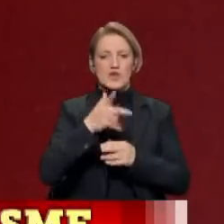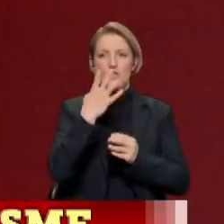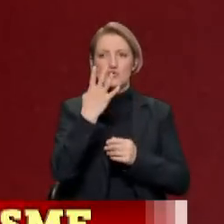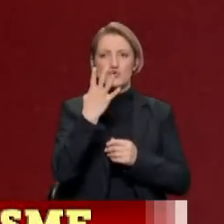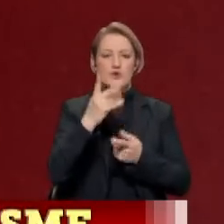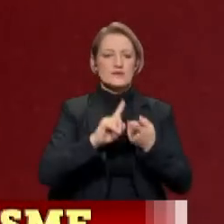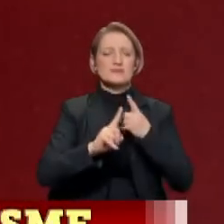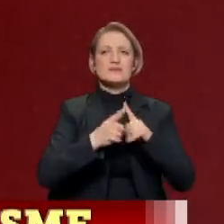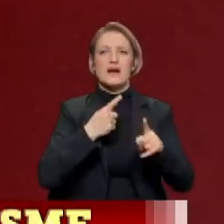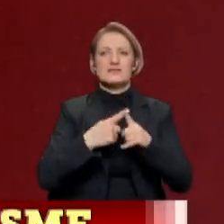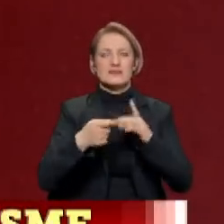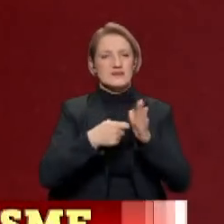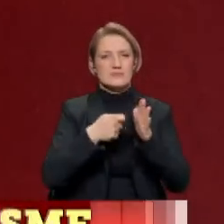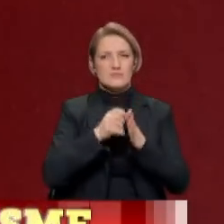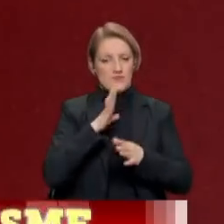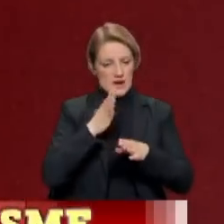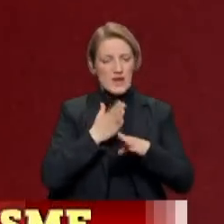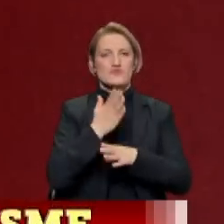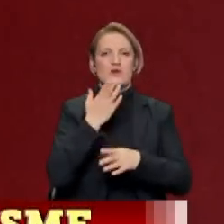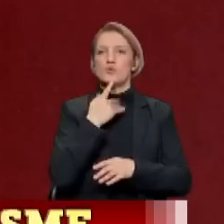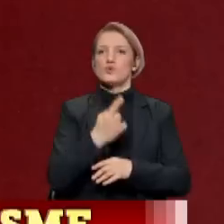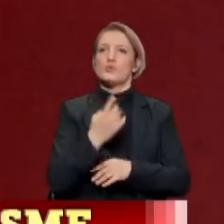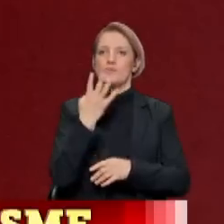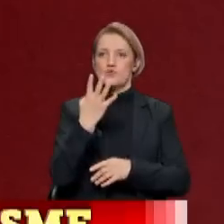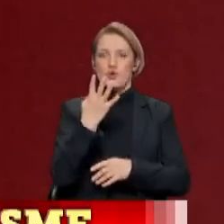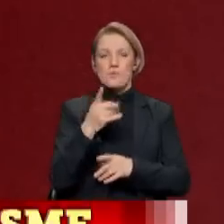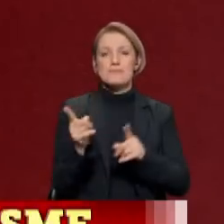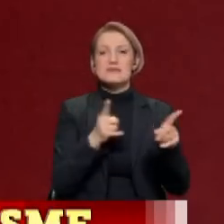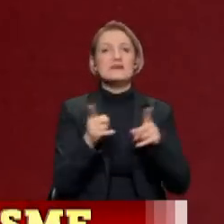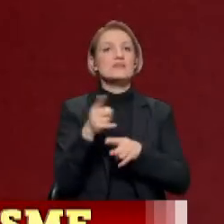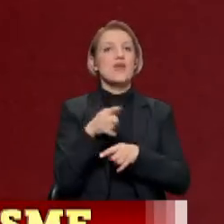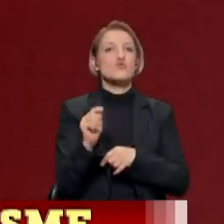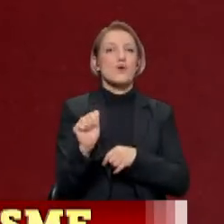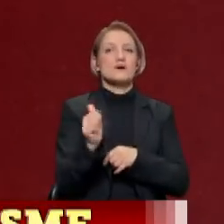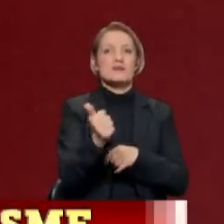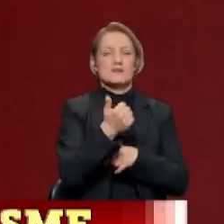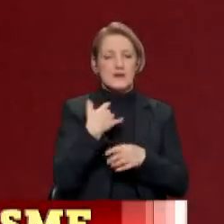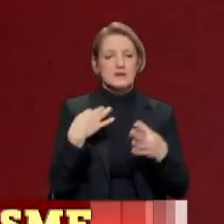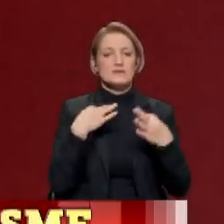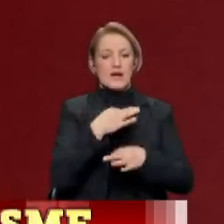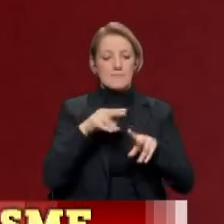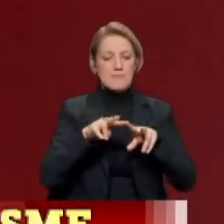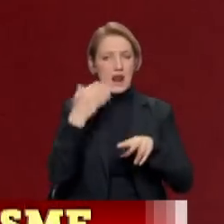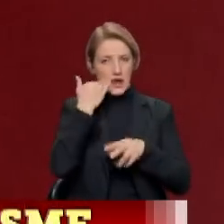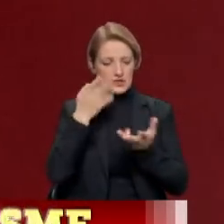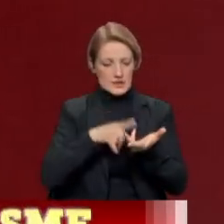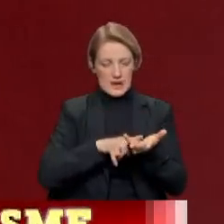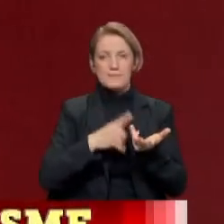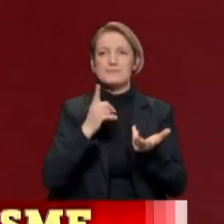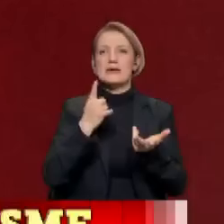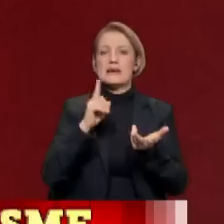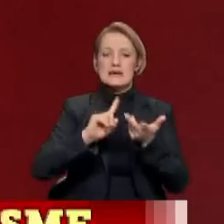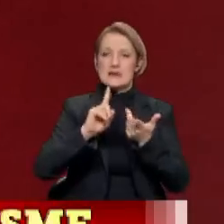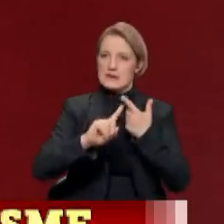4 siyasi figür var. Gerçekçi olalım. Dördü birbirinden kıymetli. Yani ben Sayın Akşener'i de dahil ediyorum. Sayın